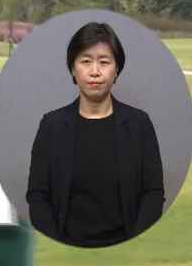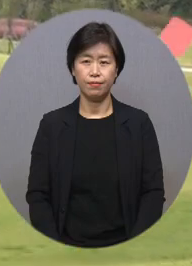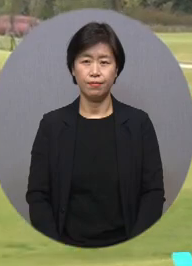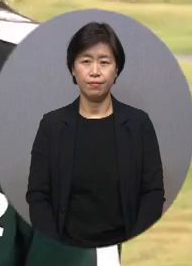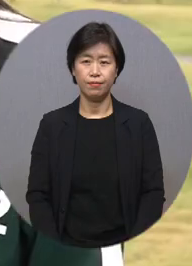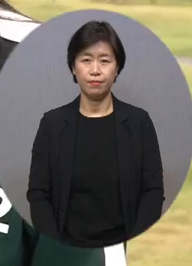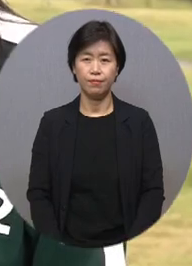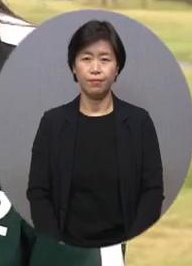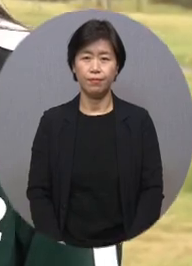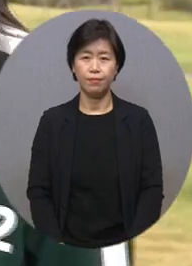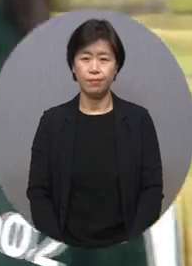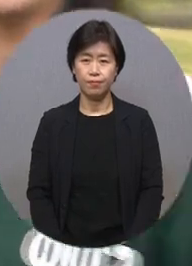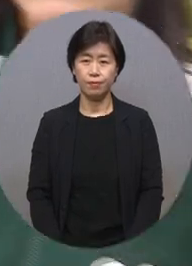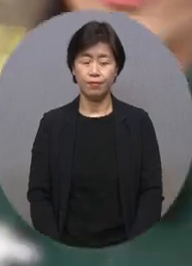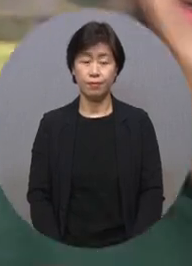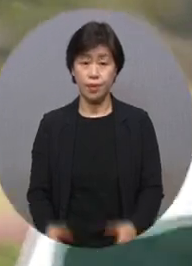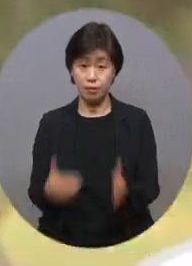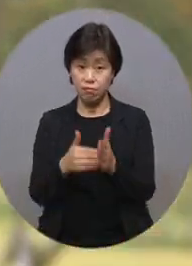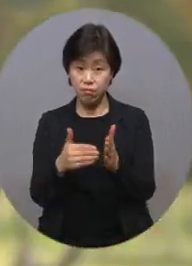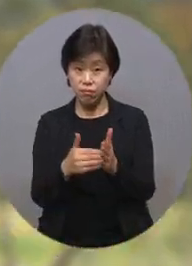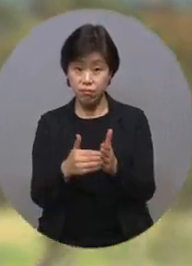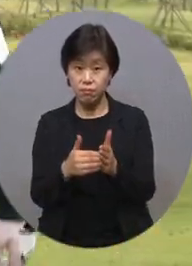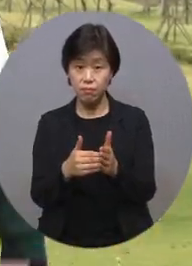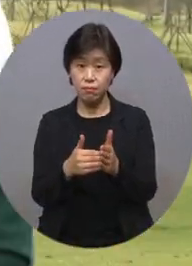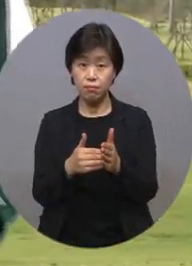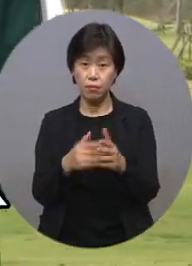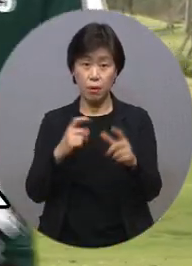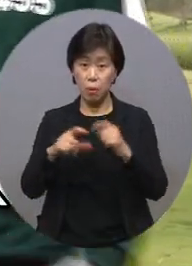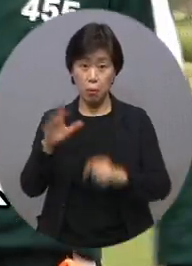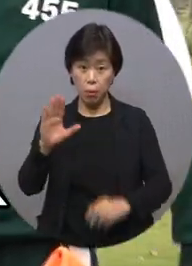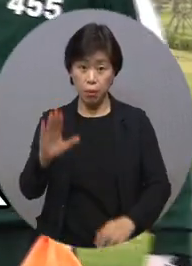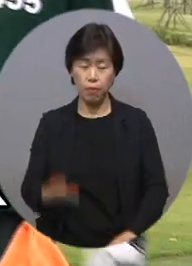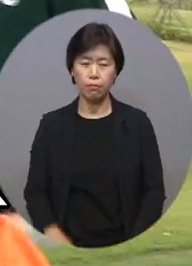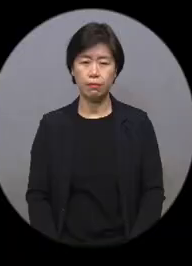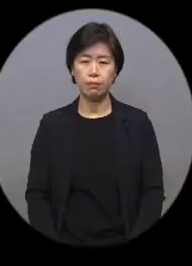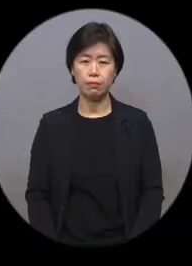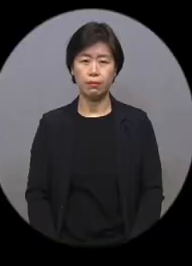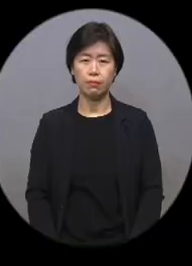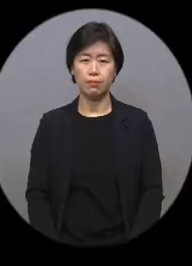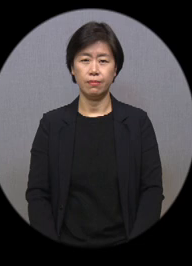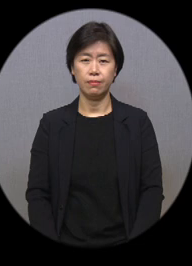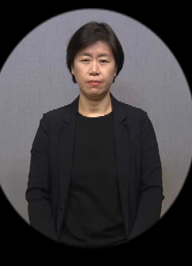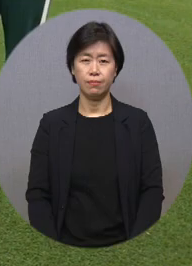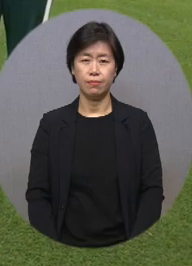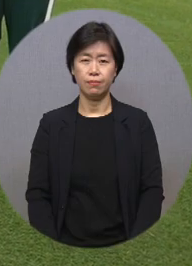나이스 깜부. 아 그냥 끝이에요? 한 번씩밖에 못 하는 거예요? 네.